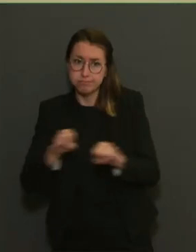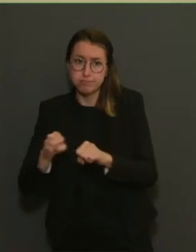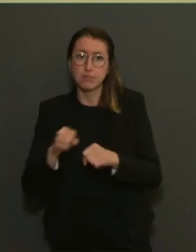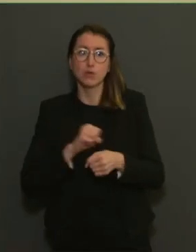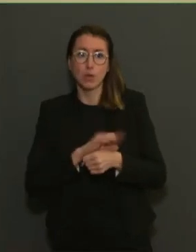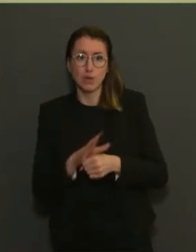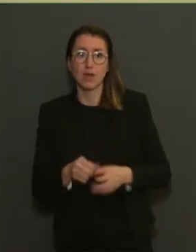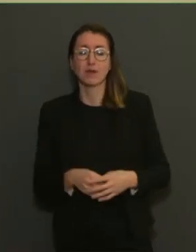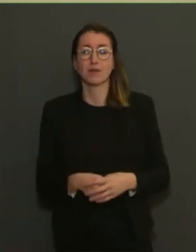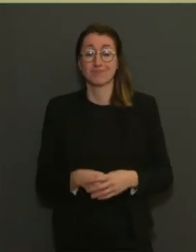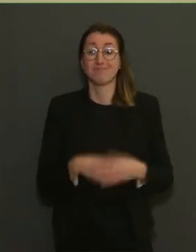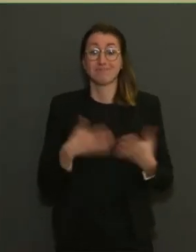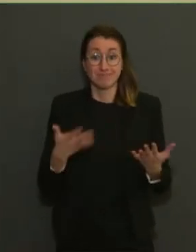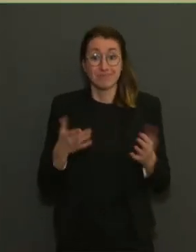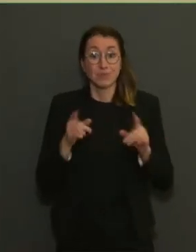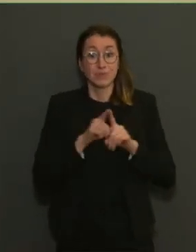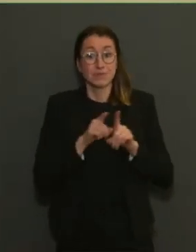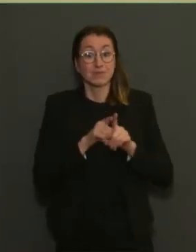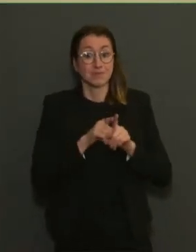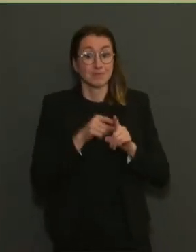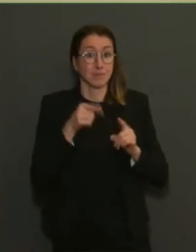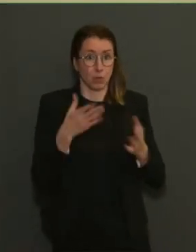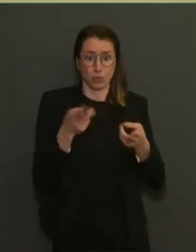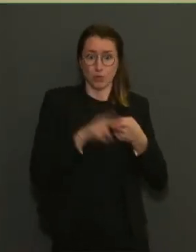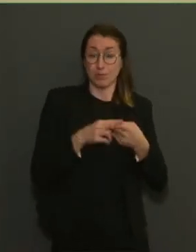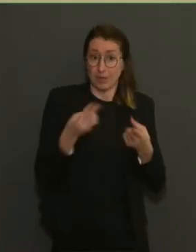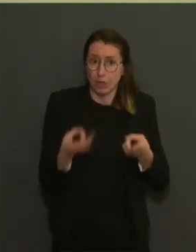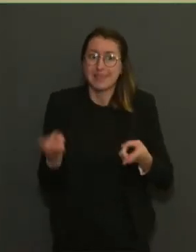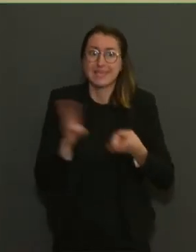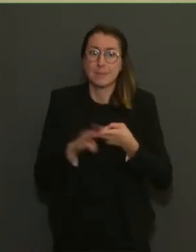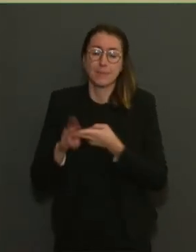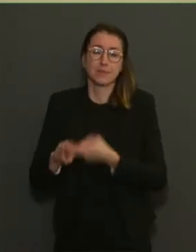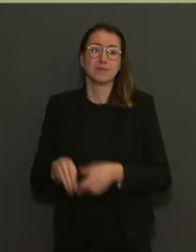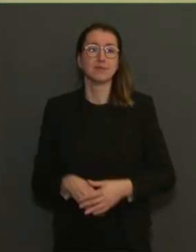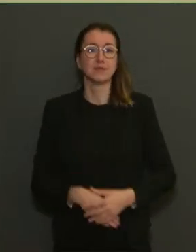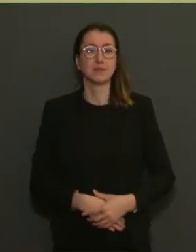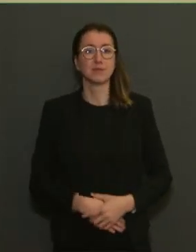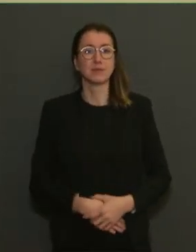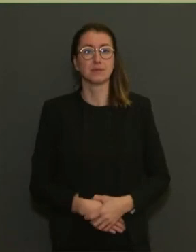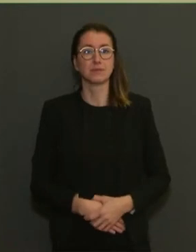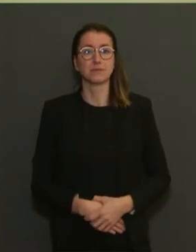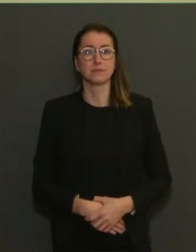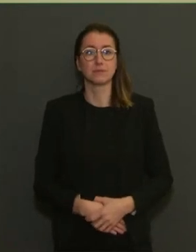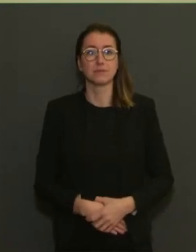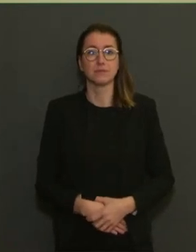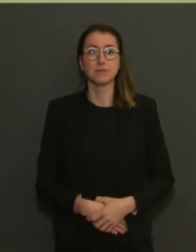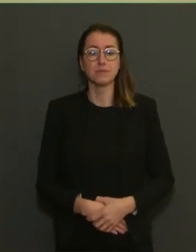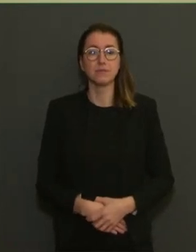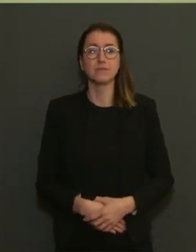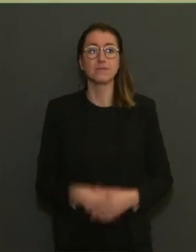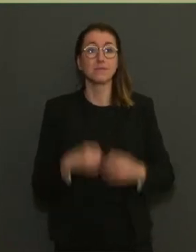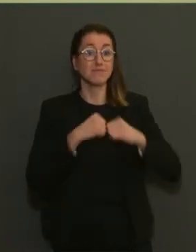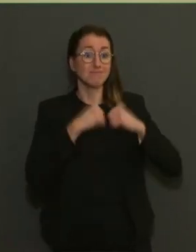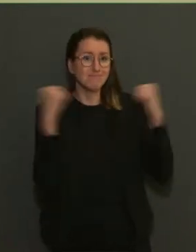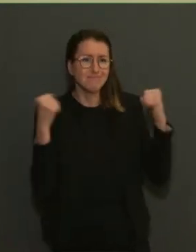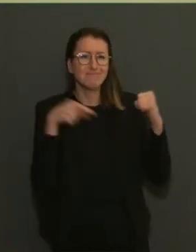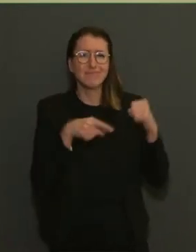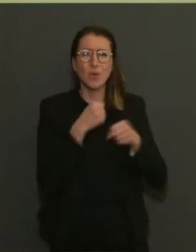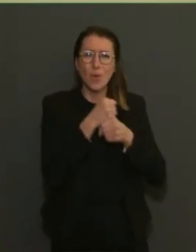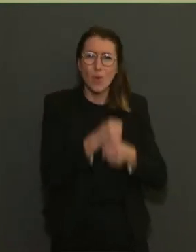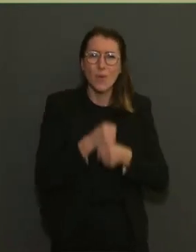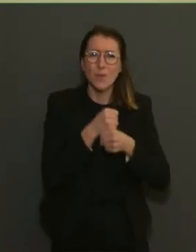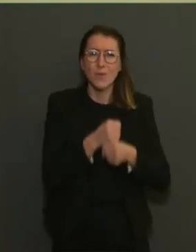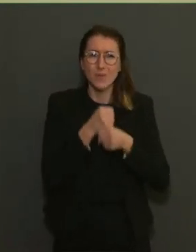au nombre de maisons de repos dans lesquelles il y a plus d'un cas positif, ou moins d'un cas positif, on voit qu'en Flandre, il s'agit maintenant